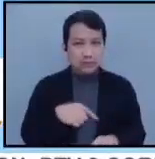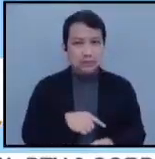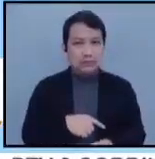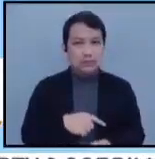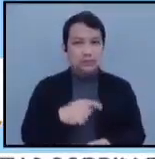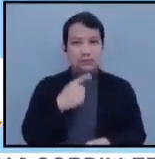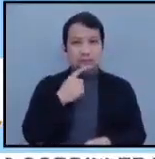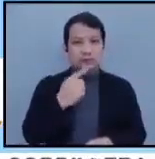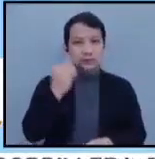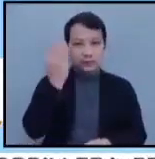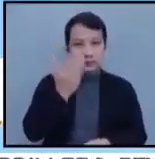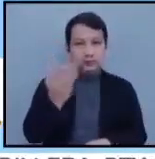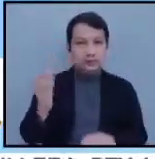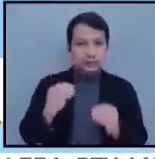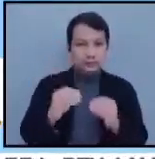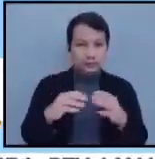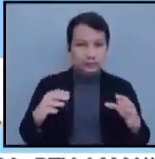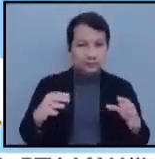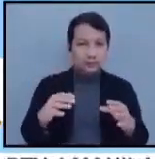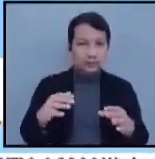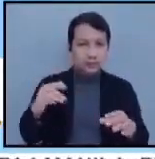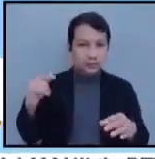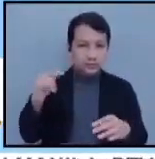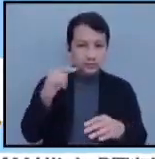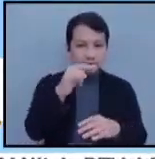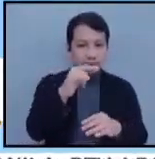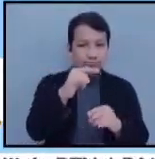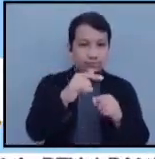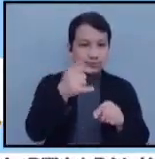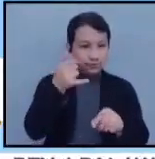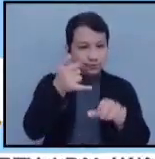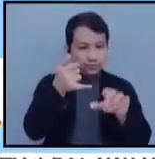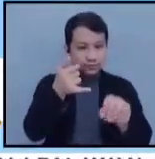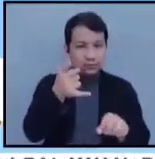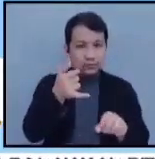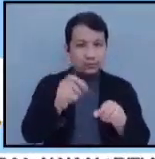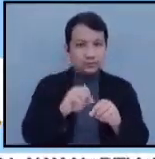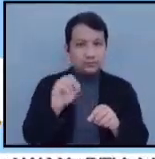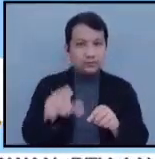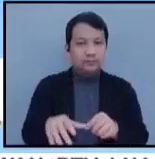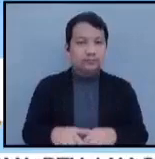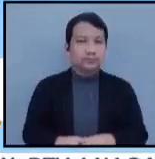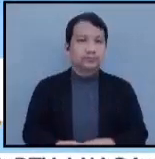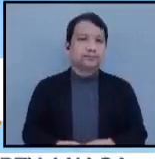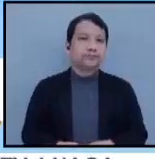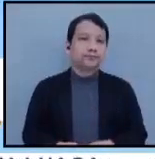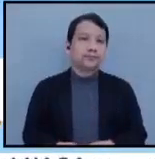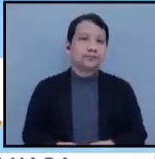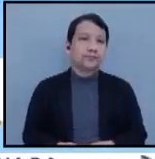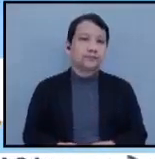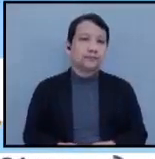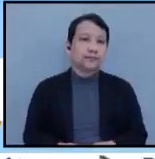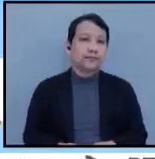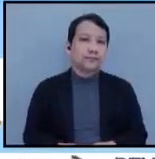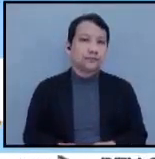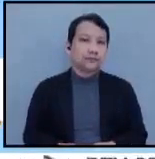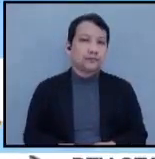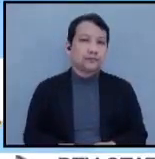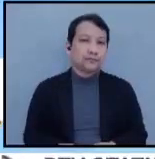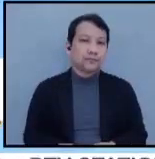ng CCTV sa eroplano ang naglagay ng papel sa palikuran. Yung ating APSI group lang ang pwede magdami